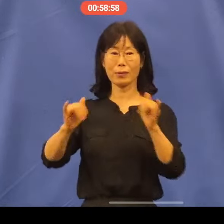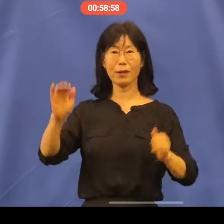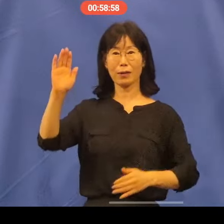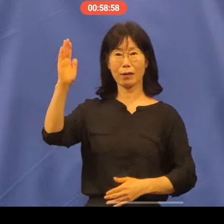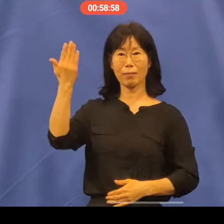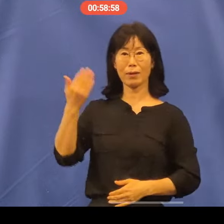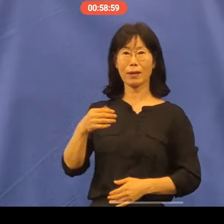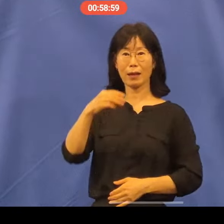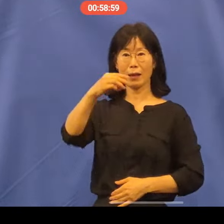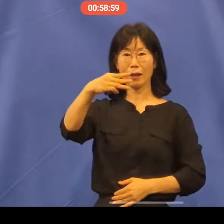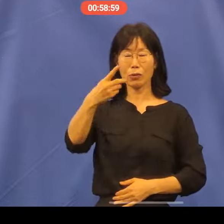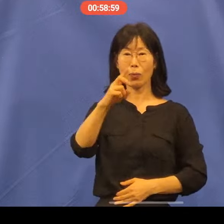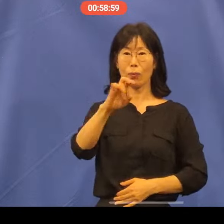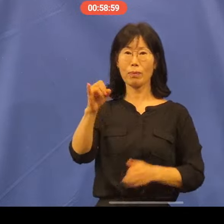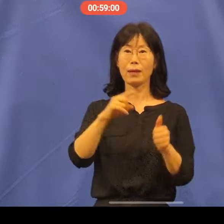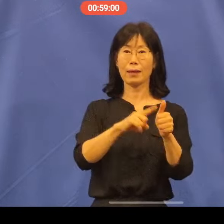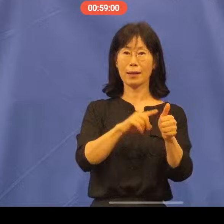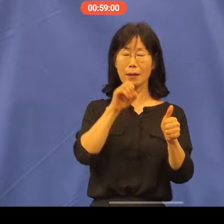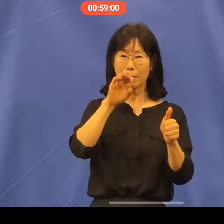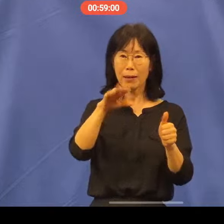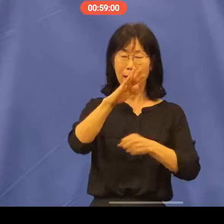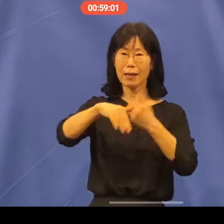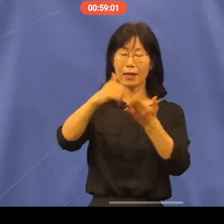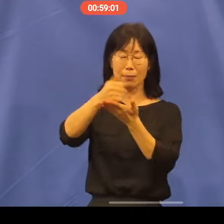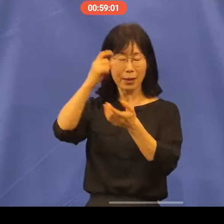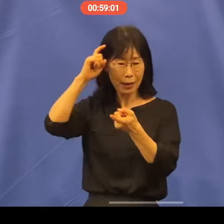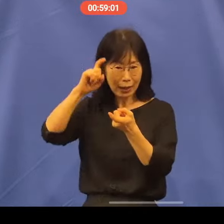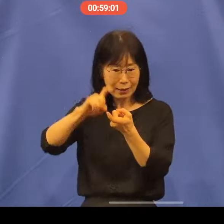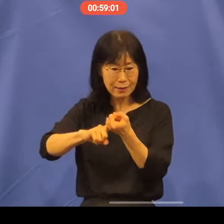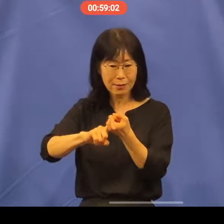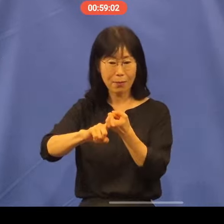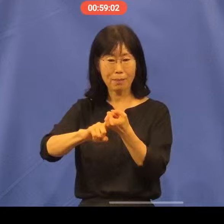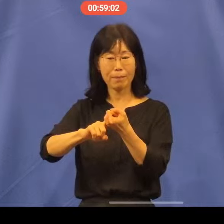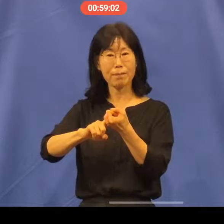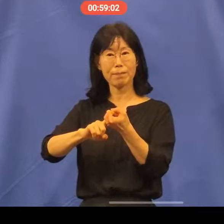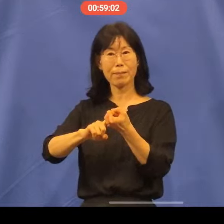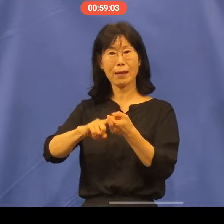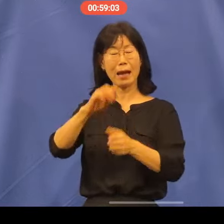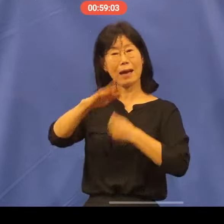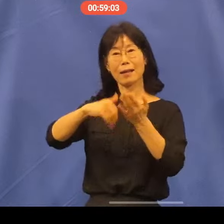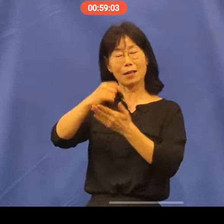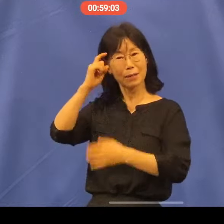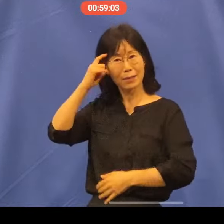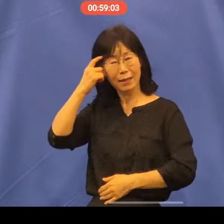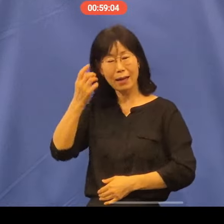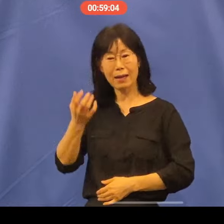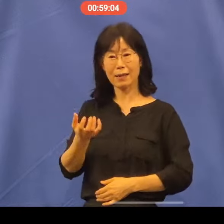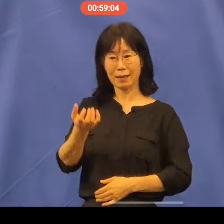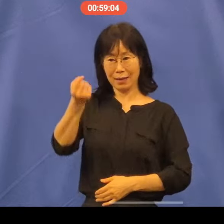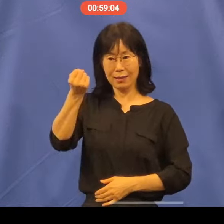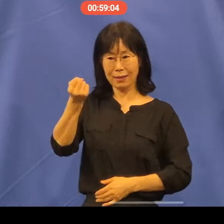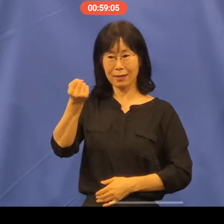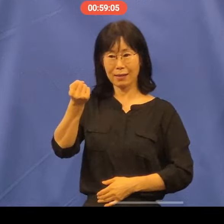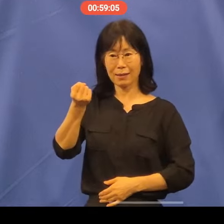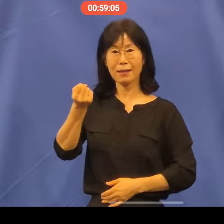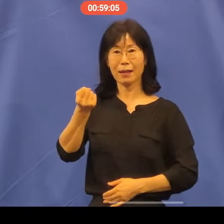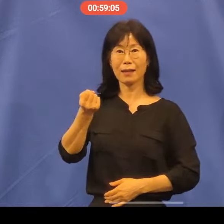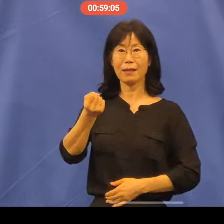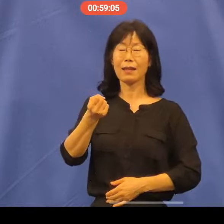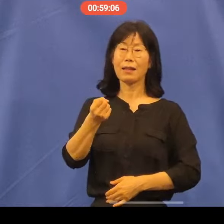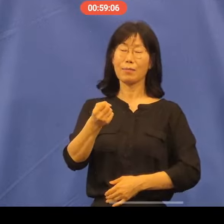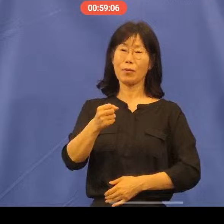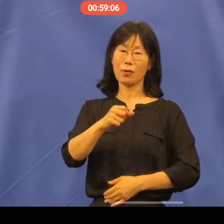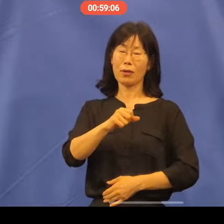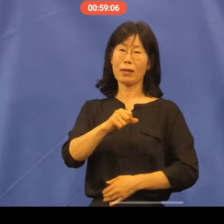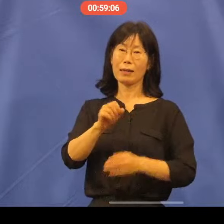토미 텐이라고 하는 분이 하나님의 관점이라는 책이 있어요. 굉장히 좋은 책이에요. 그 토미 텐이라는 그 예배자의 관점, 다윗의 장막이나 이런 책들을